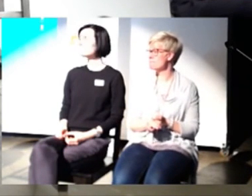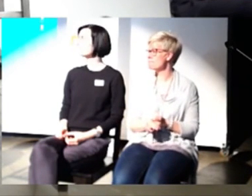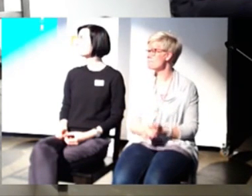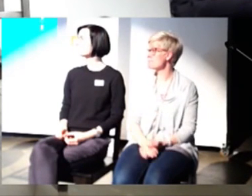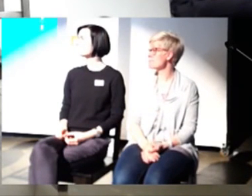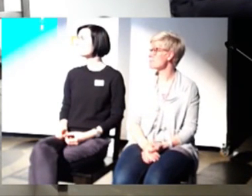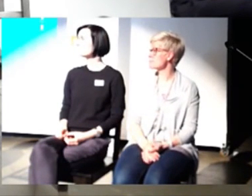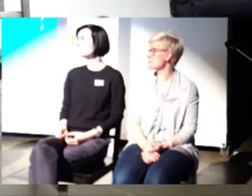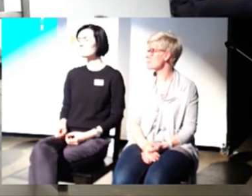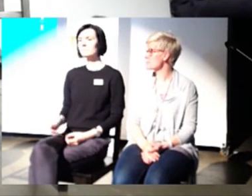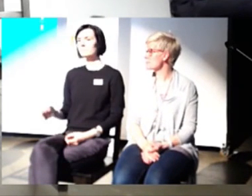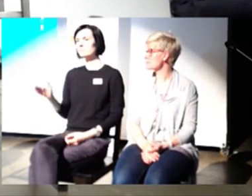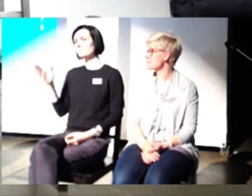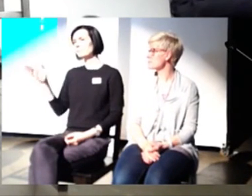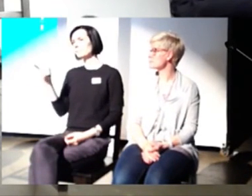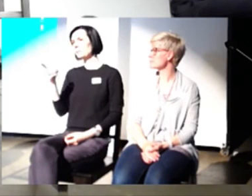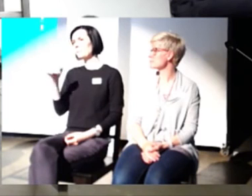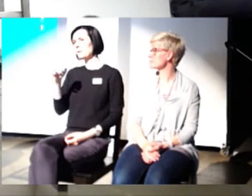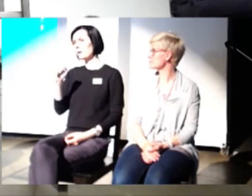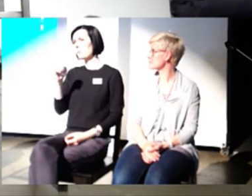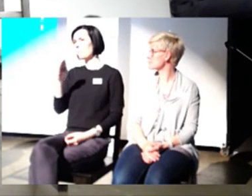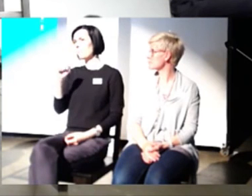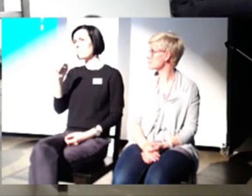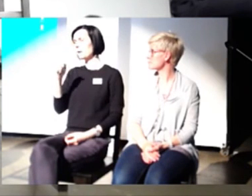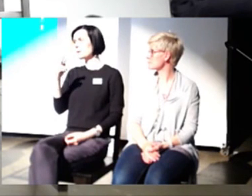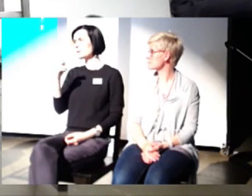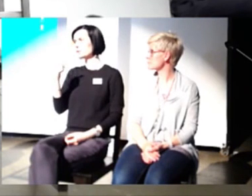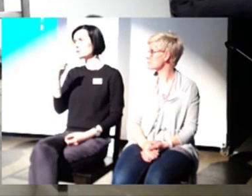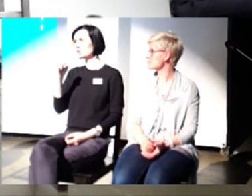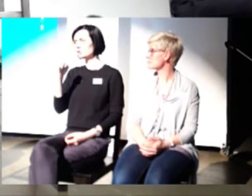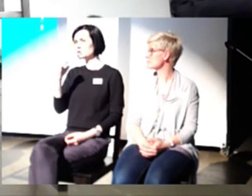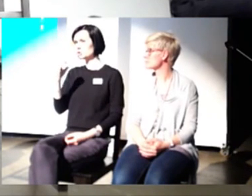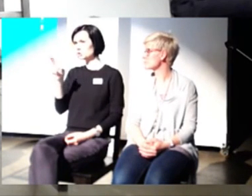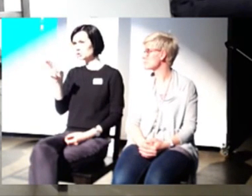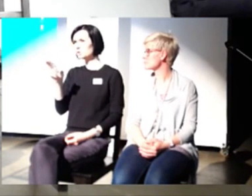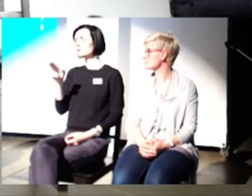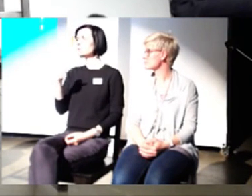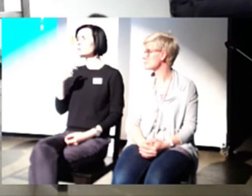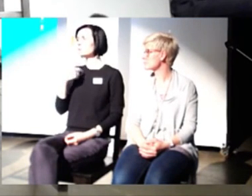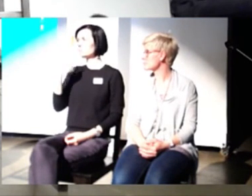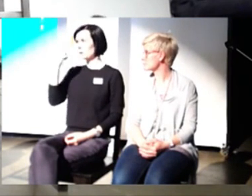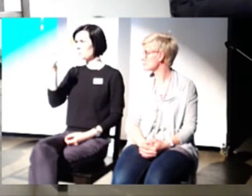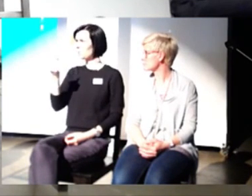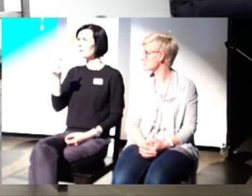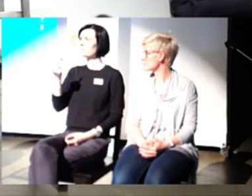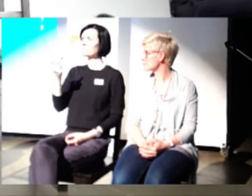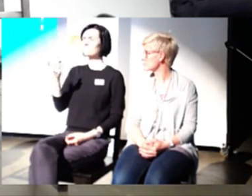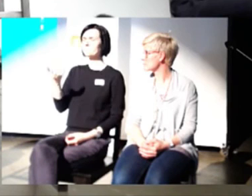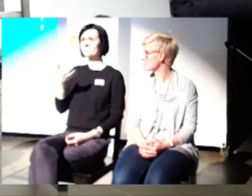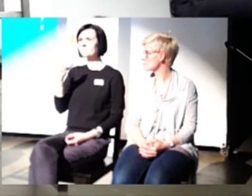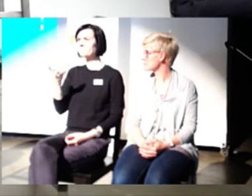Muista toi, me olemme kaikki vastuussa, on niin epämääräinen, että lopuksi ei ole ketään vastuussa. Et mä en ole siitä mieltä.